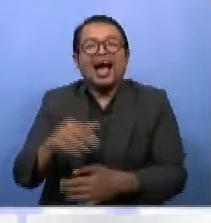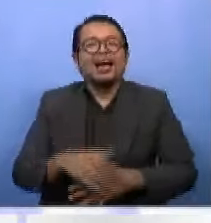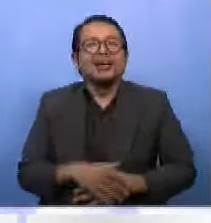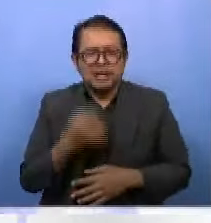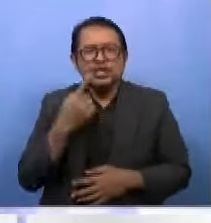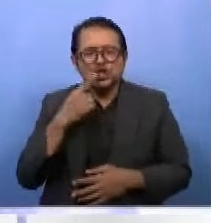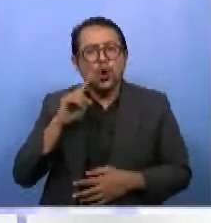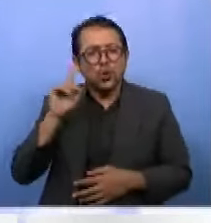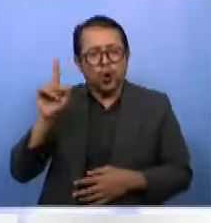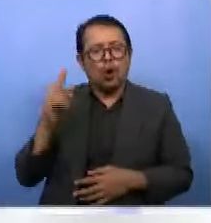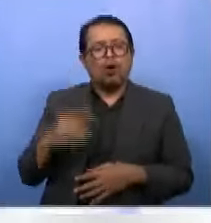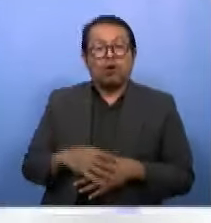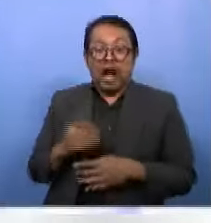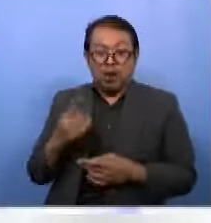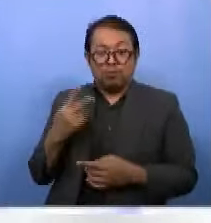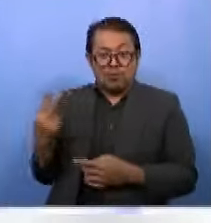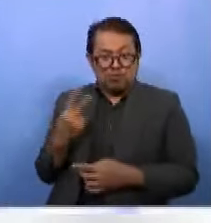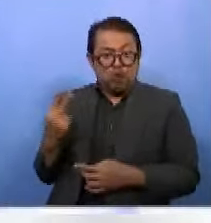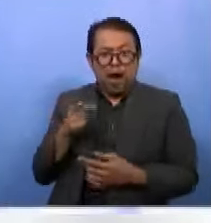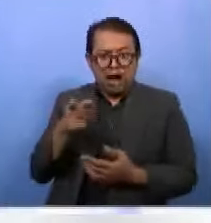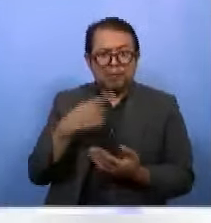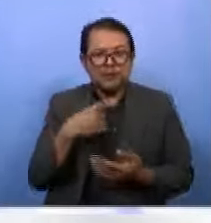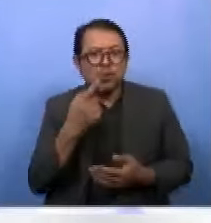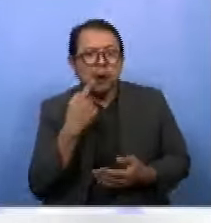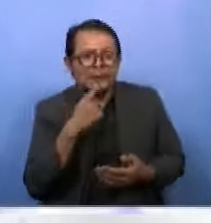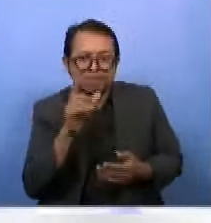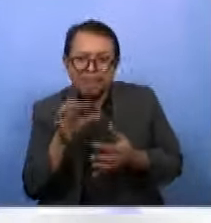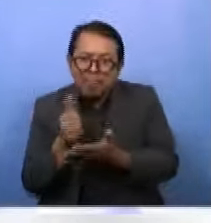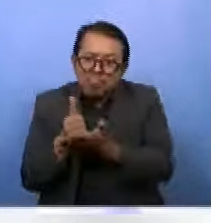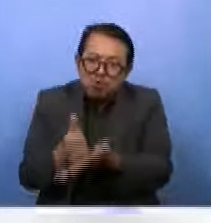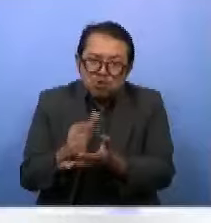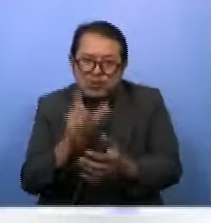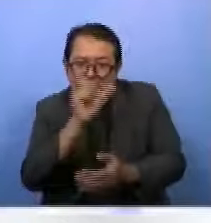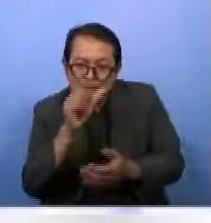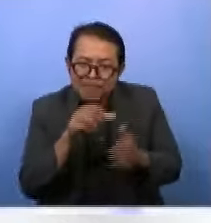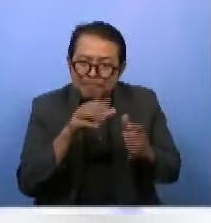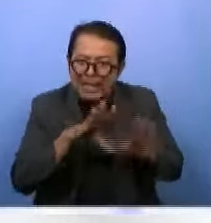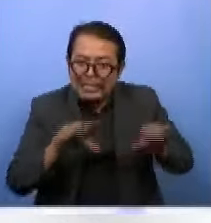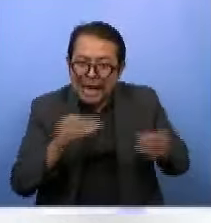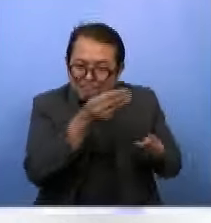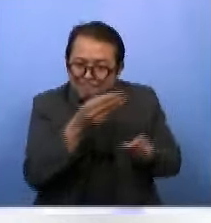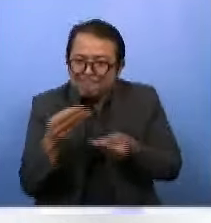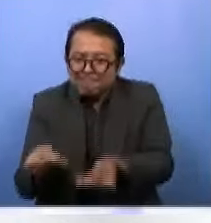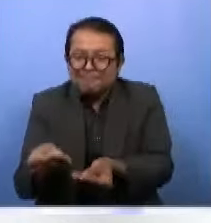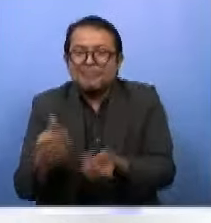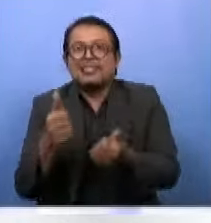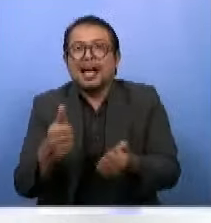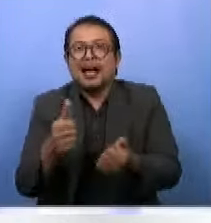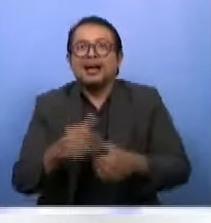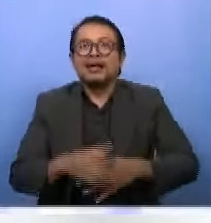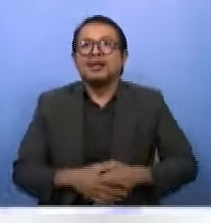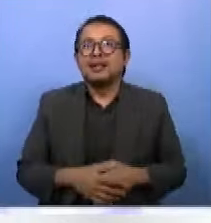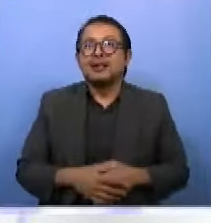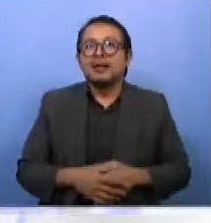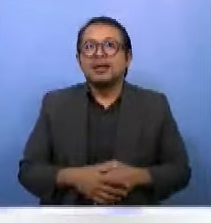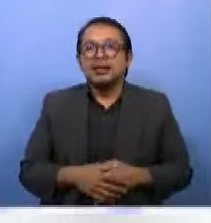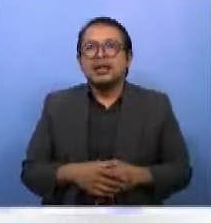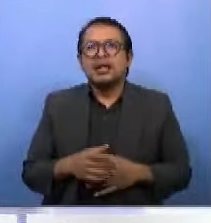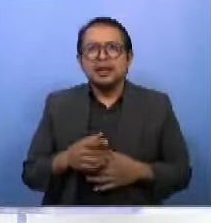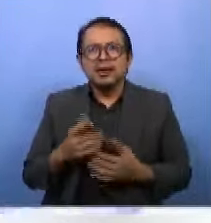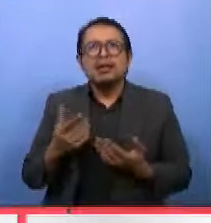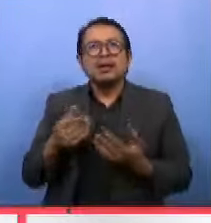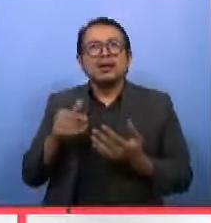akan mencarikan pekerjaannya, karena itu tanggung jawabnya wali kota. Oleh karena itu Bapak Ibu semua, kami tidak akan berdiam